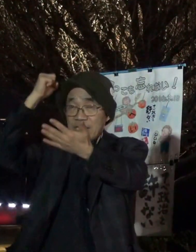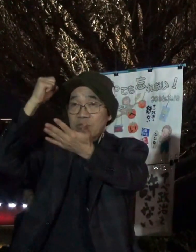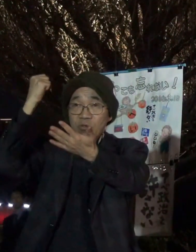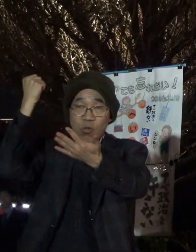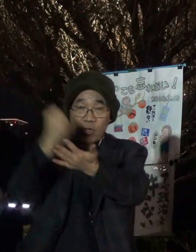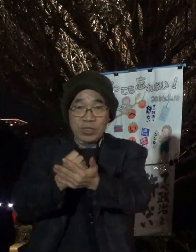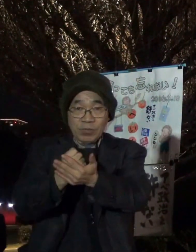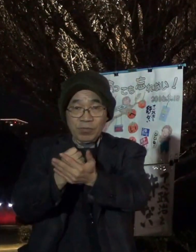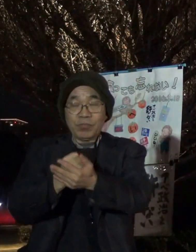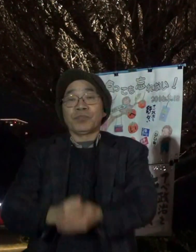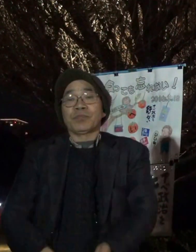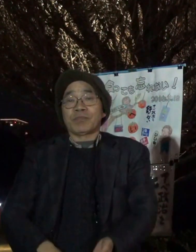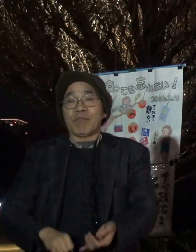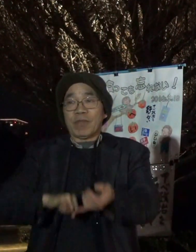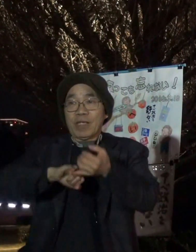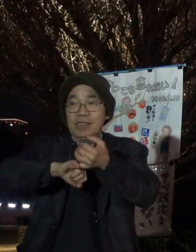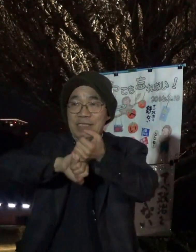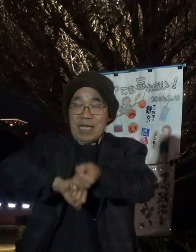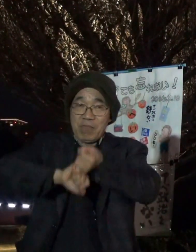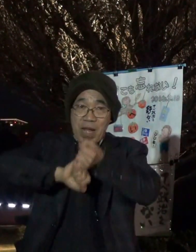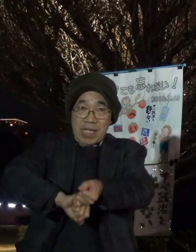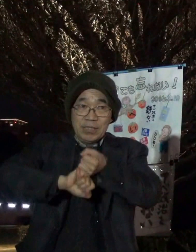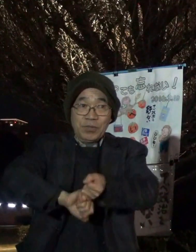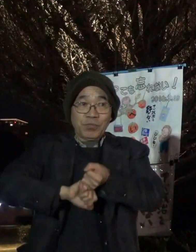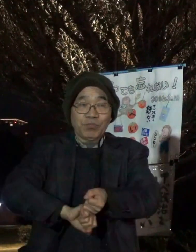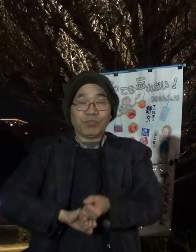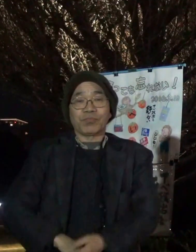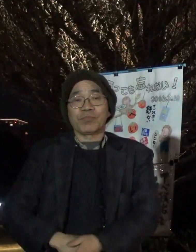誓います。